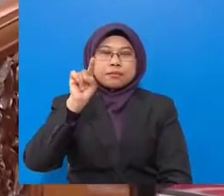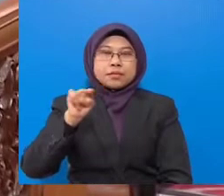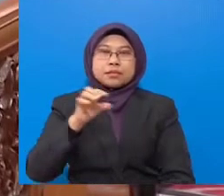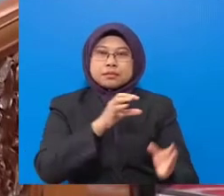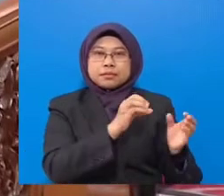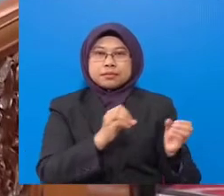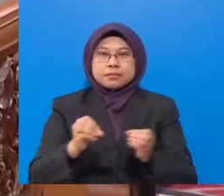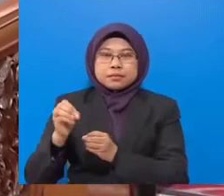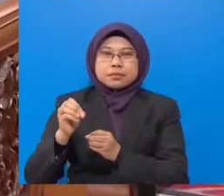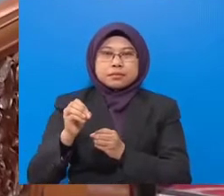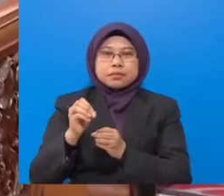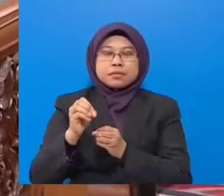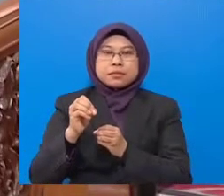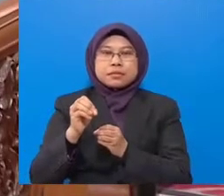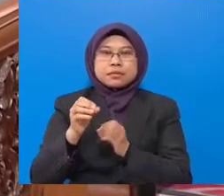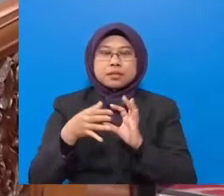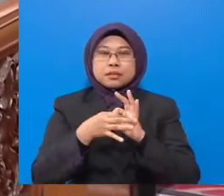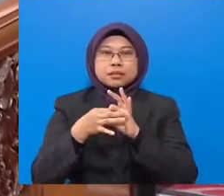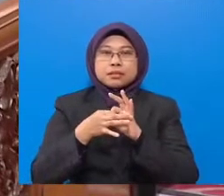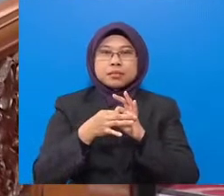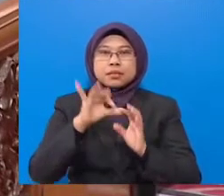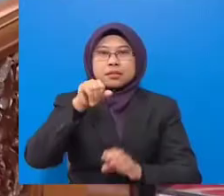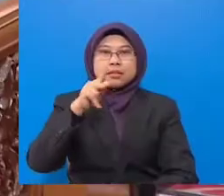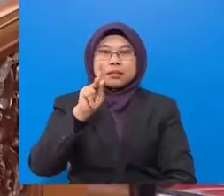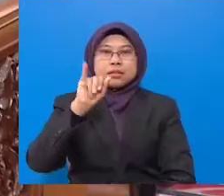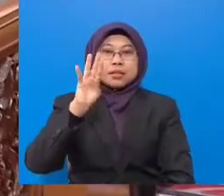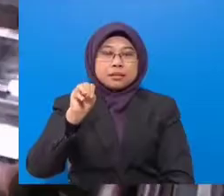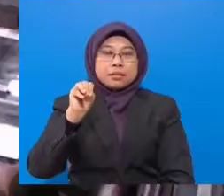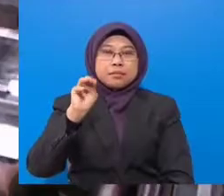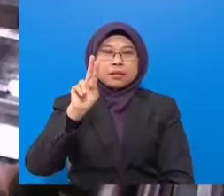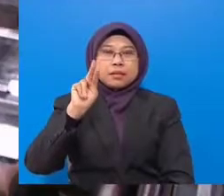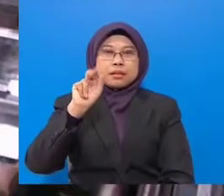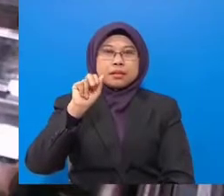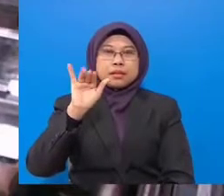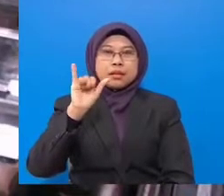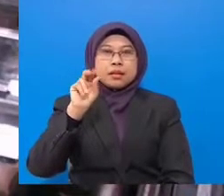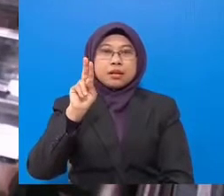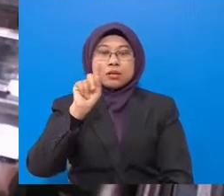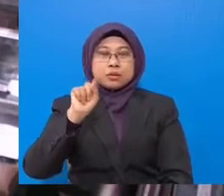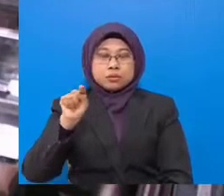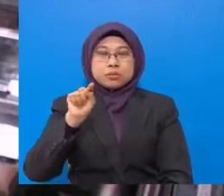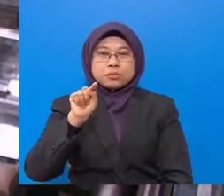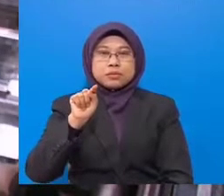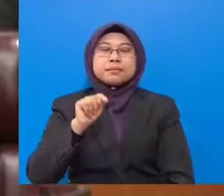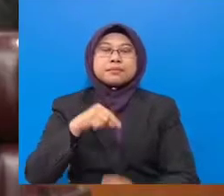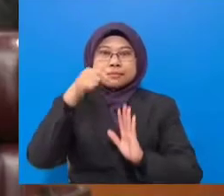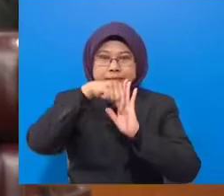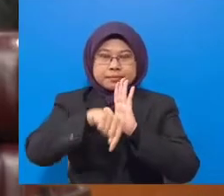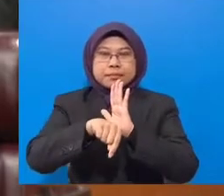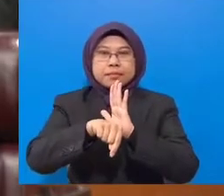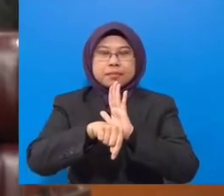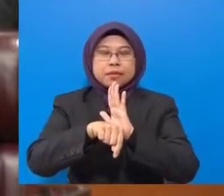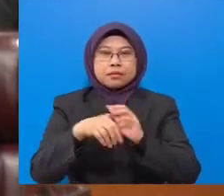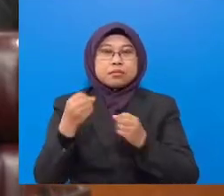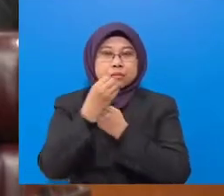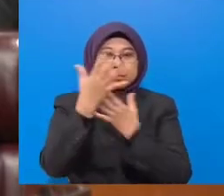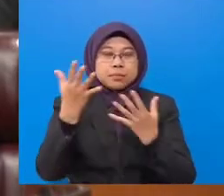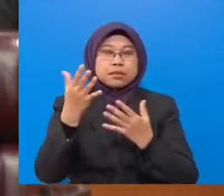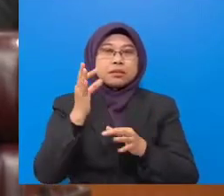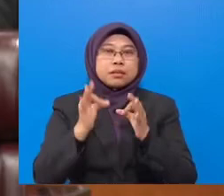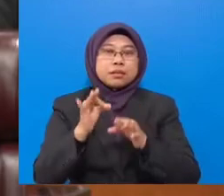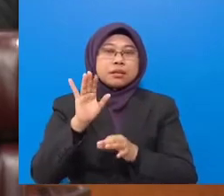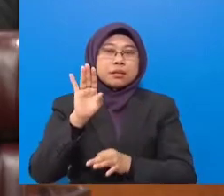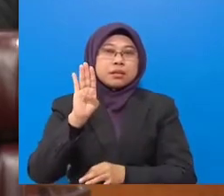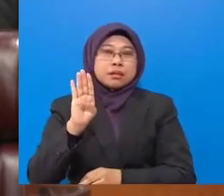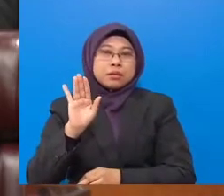dikeluarkan oleh pihak news dan kerjasama tapi ajakin challenge spesifik untuk lumayan Hormat keshiki Raja yang